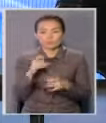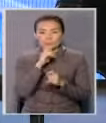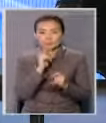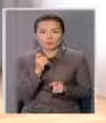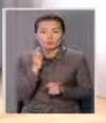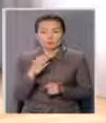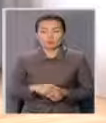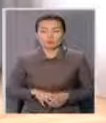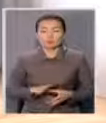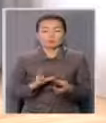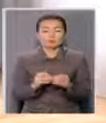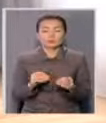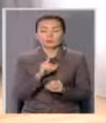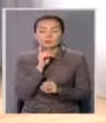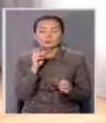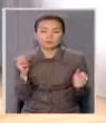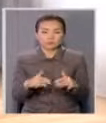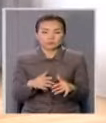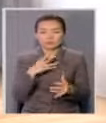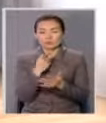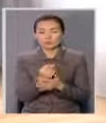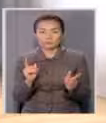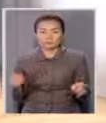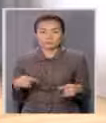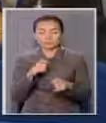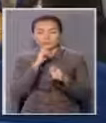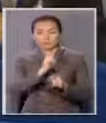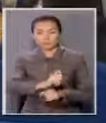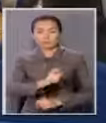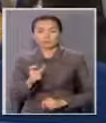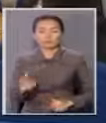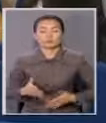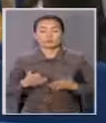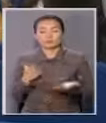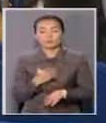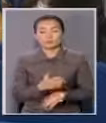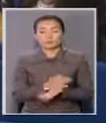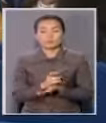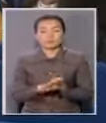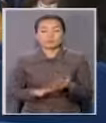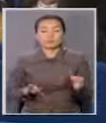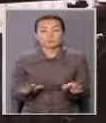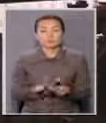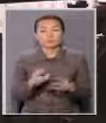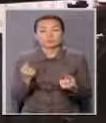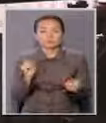сыйлық болып тұр. Шара барысында студенттер жиналғандарға өз өнерлерін тарту етіп, қалың көпшіліктің қошеметіне бөленді. Енді бұл аспап